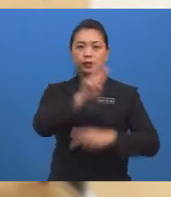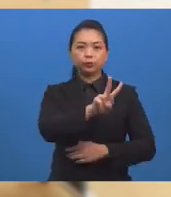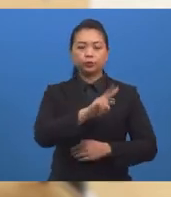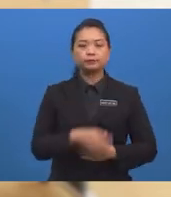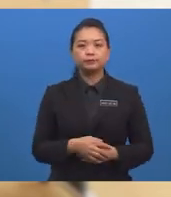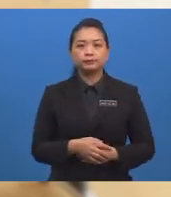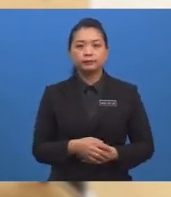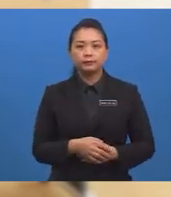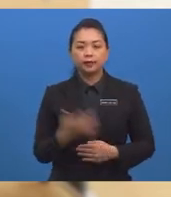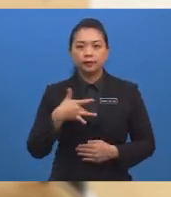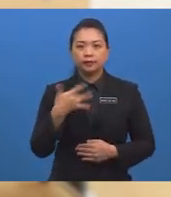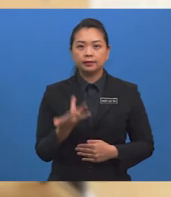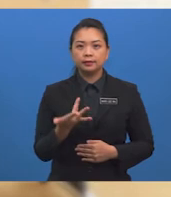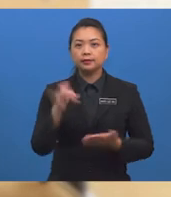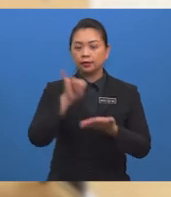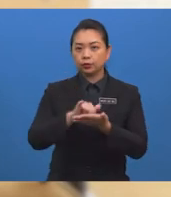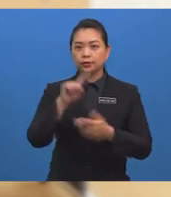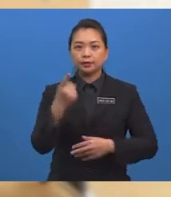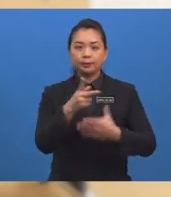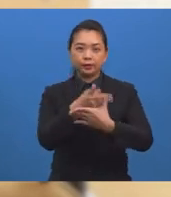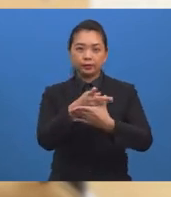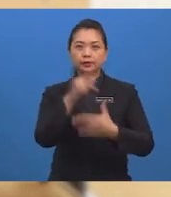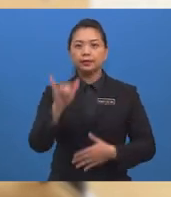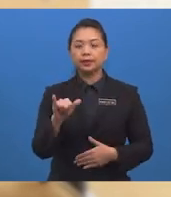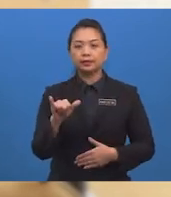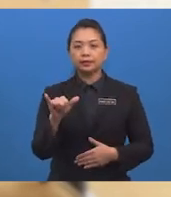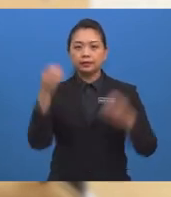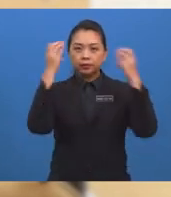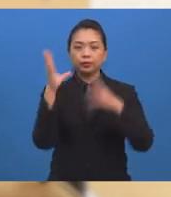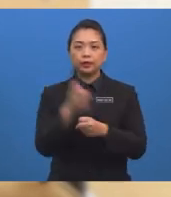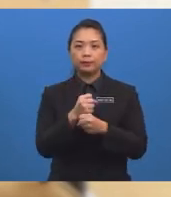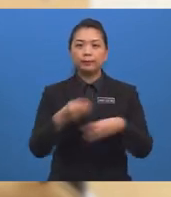2 tambah 3 atau 3 tambah 2. Rasanya itu sahaja perkongsian yang cikgu dapat